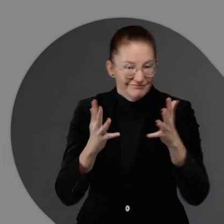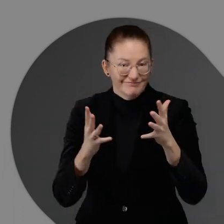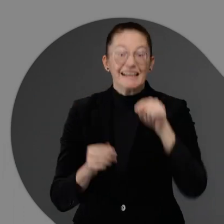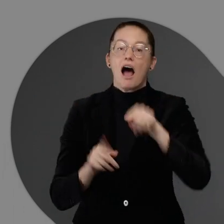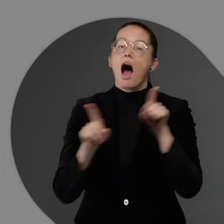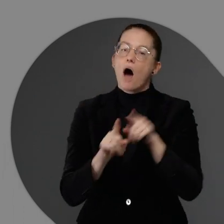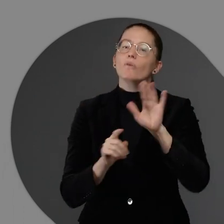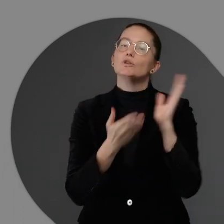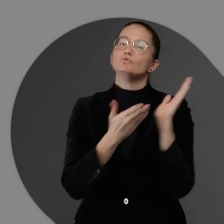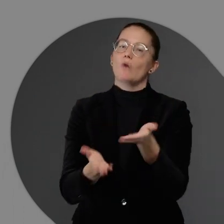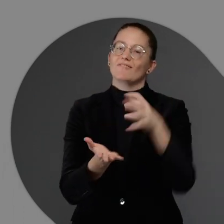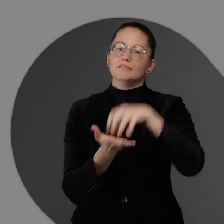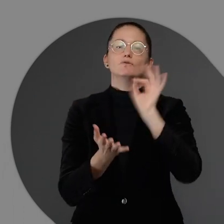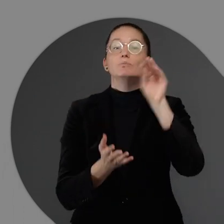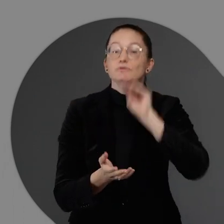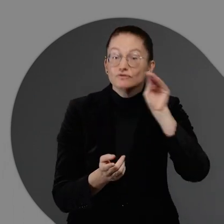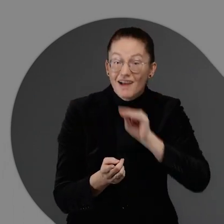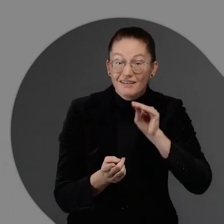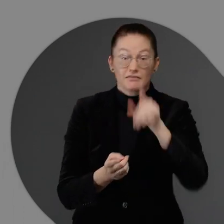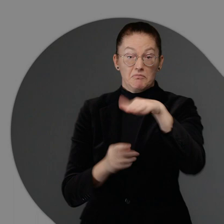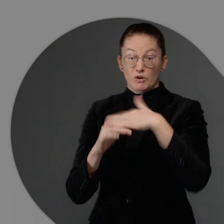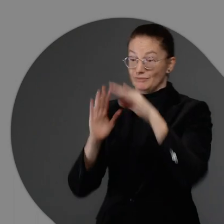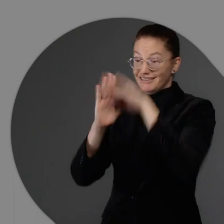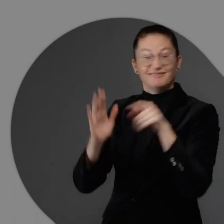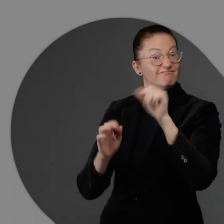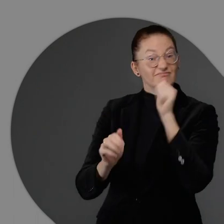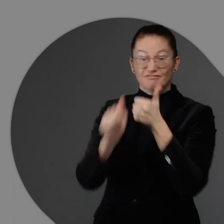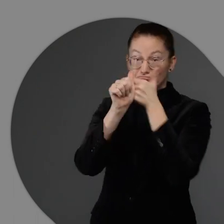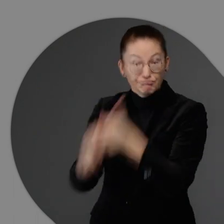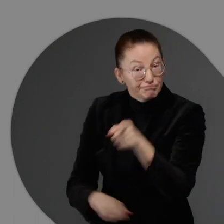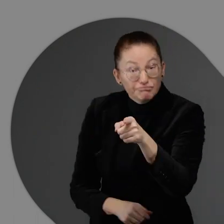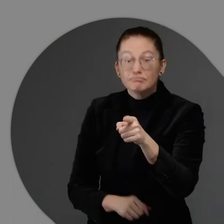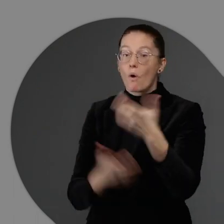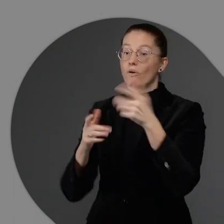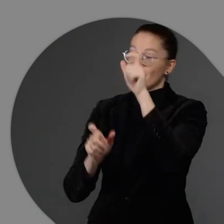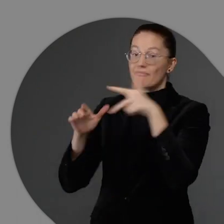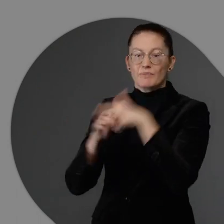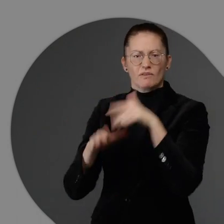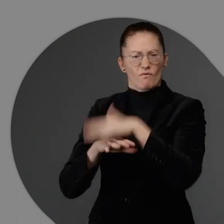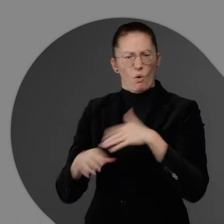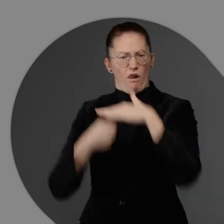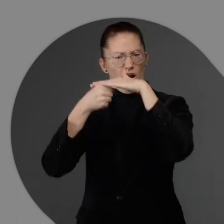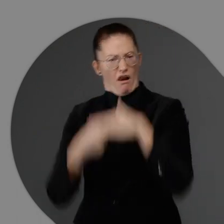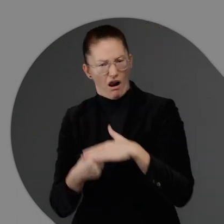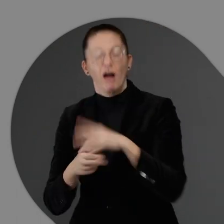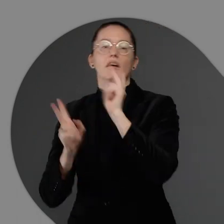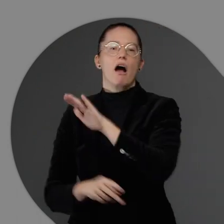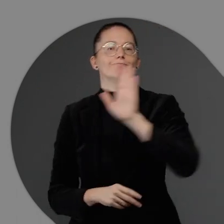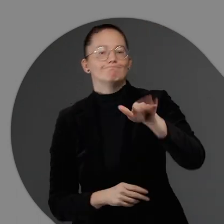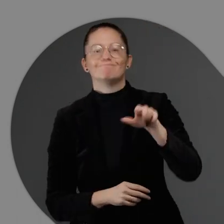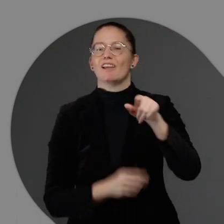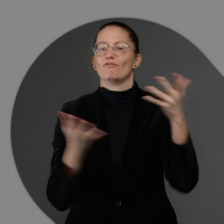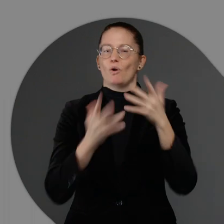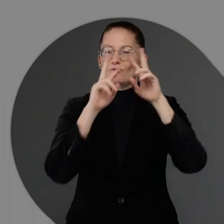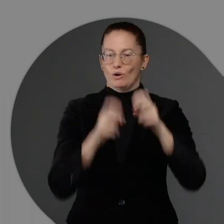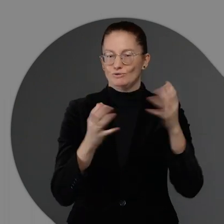FFG fungiert auch als Servicestelle für Beschwerden. Wenn das Gesetz nicht eingehalten wird und Personen mit Behinderung diskriminiert werden,